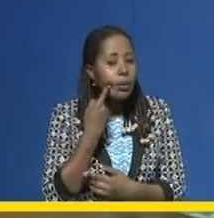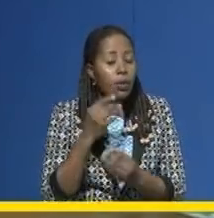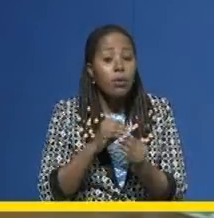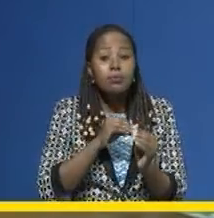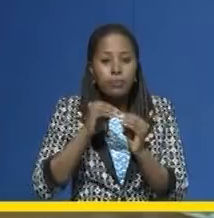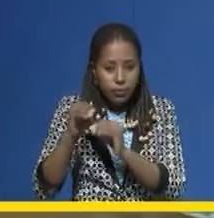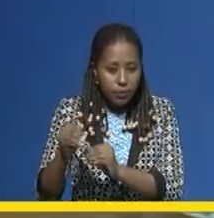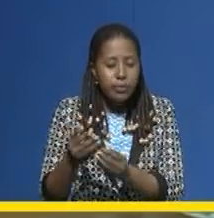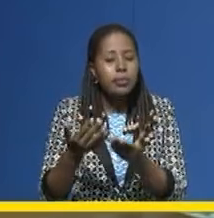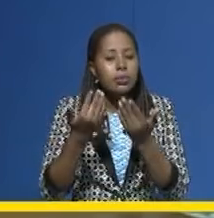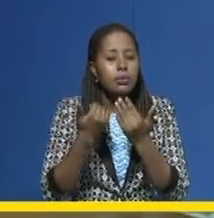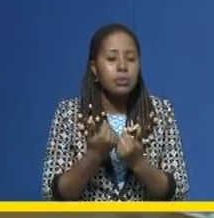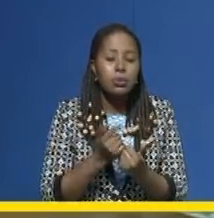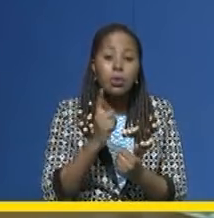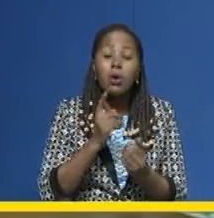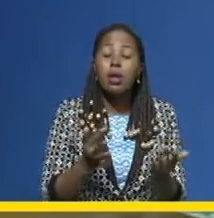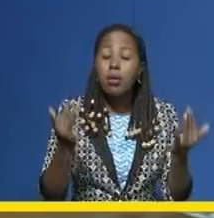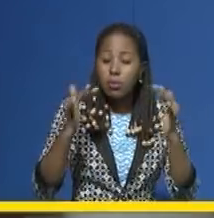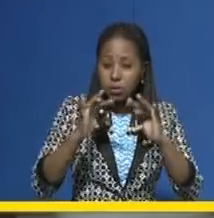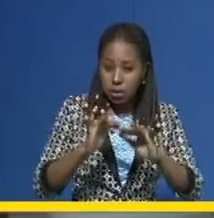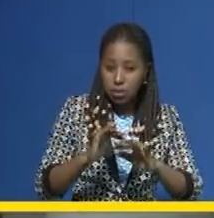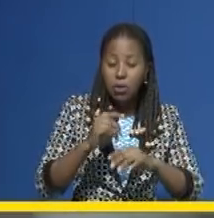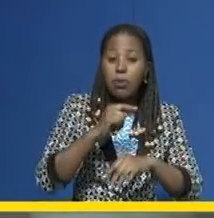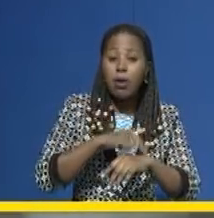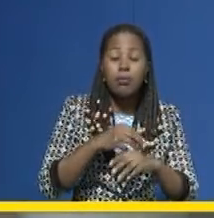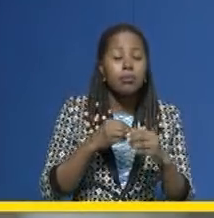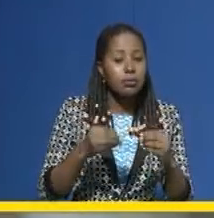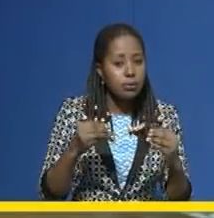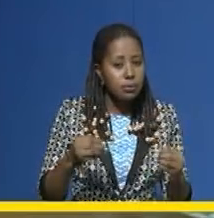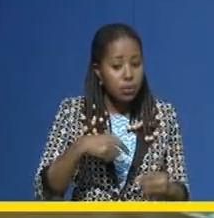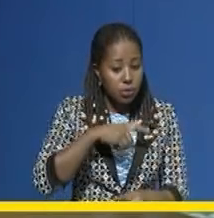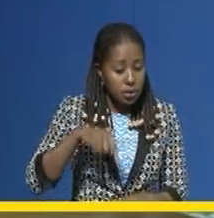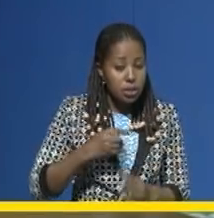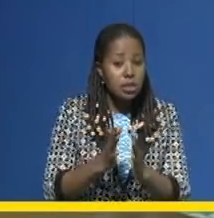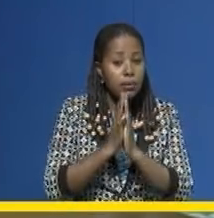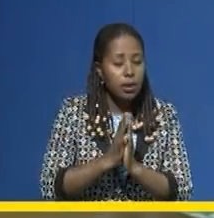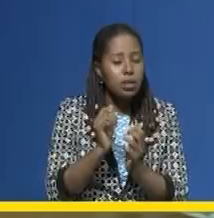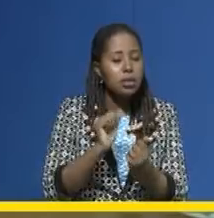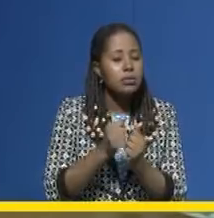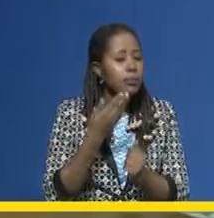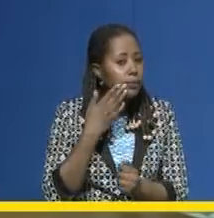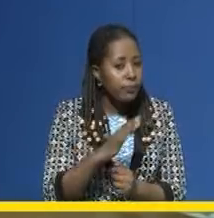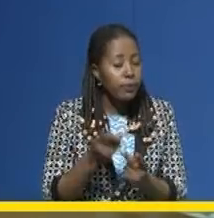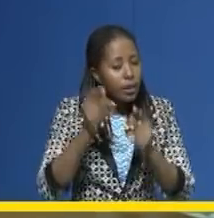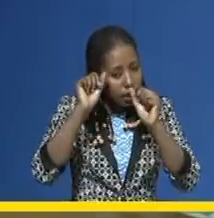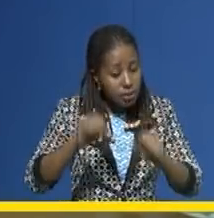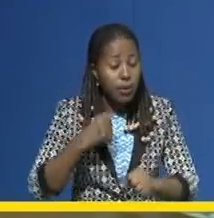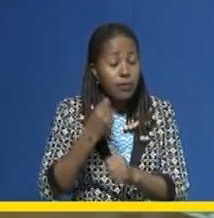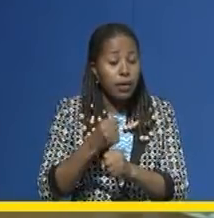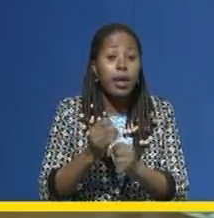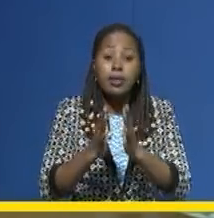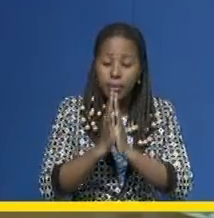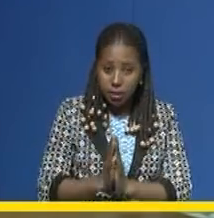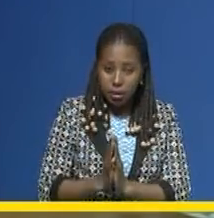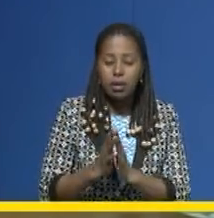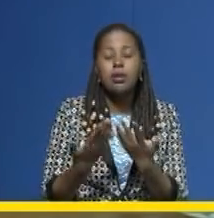kuviskip ili kutokuwa na mkusanyiko wa muda mrefu, kwamba sisi ibada ni kitu muhimu sana na ni cha lazima kufanya ibada.